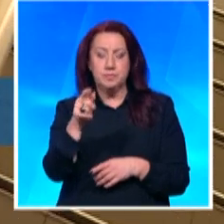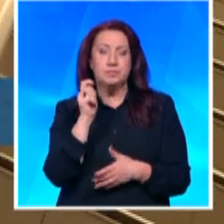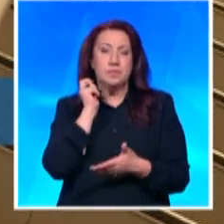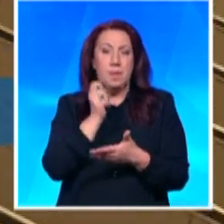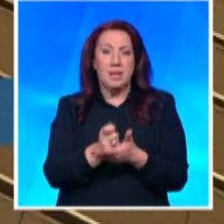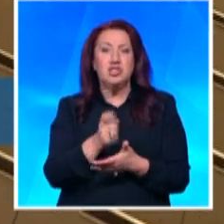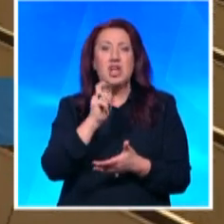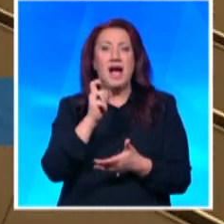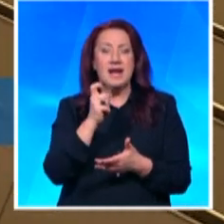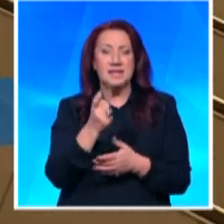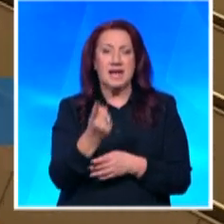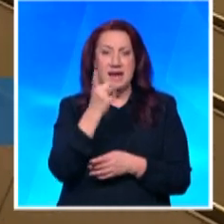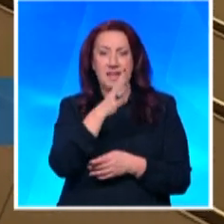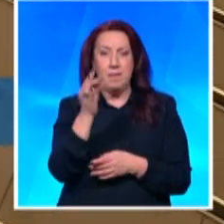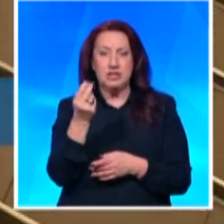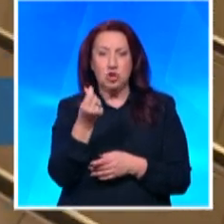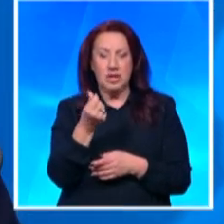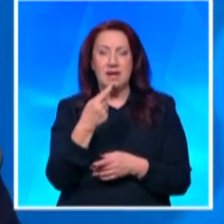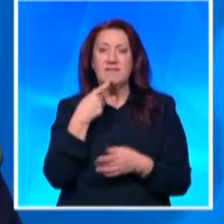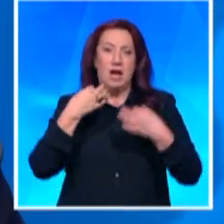на 1500 лева.